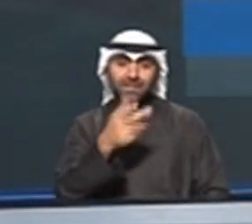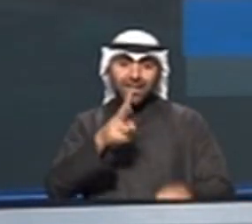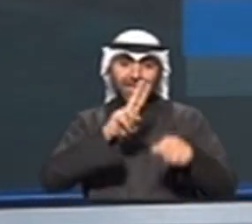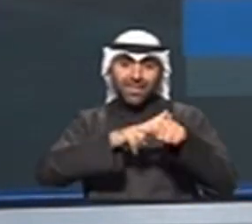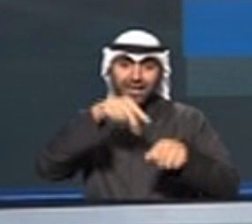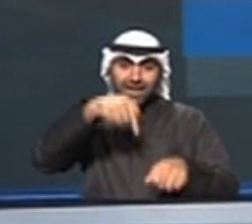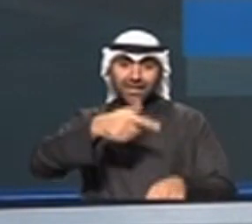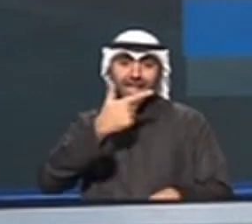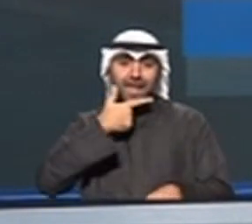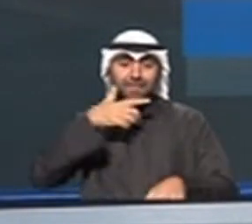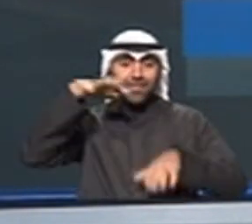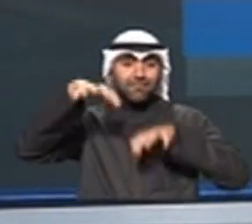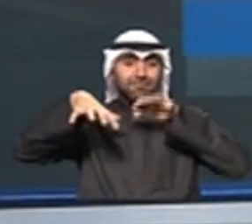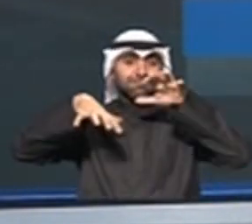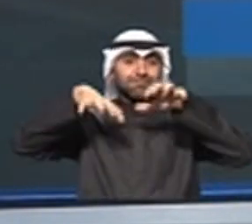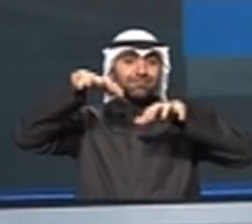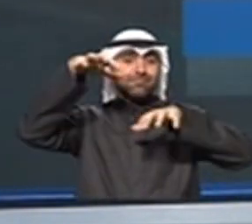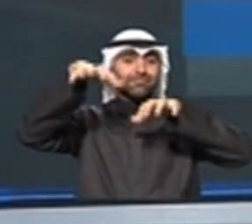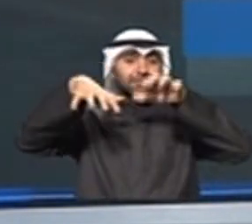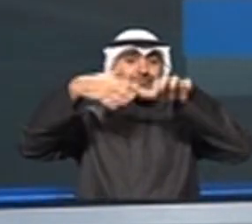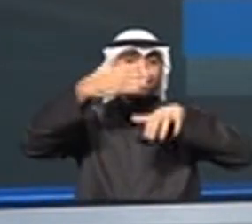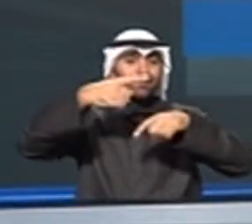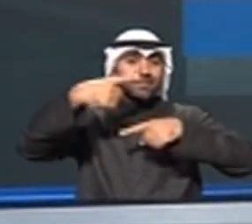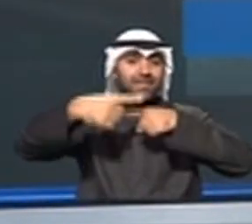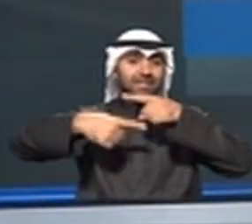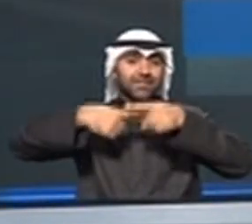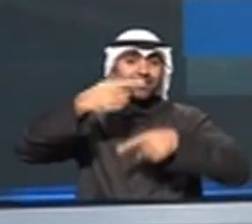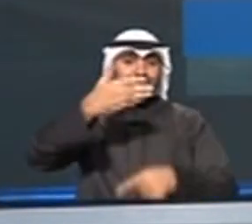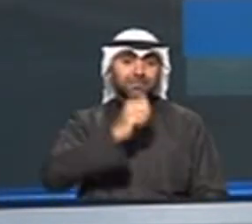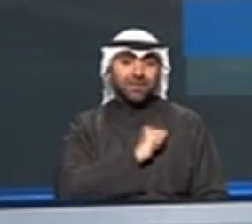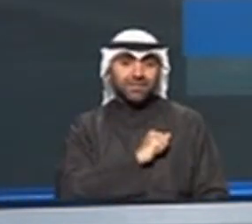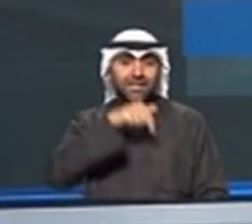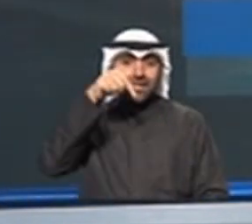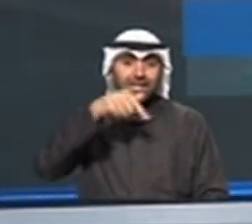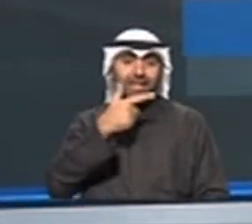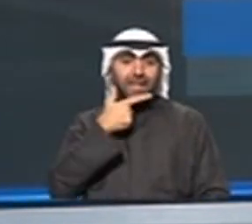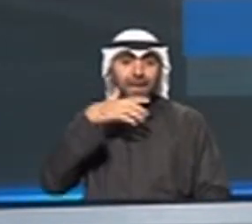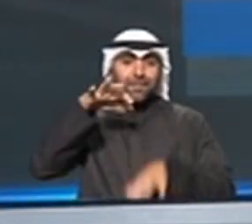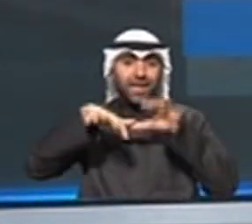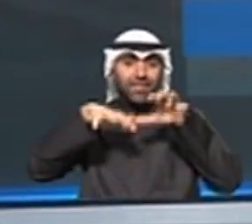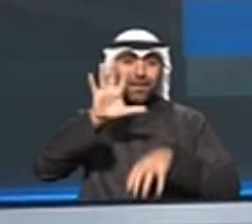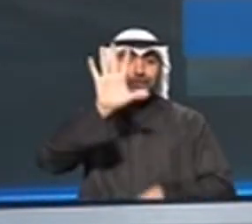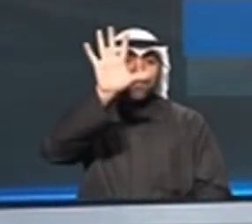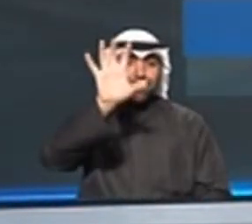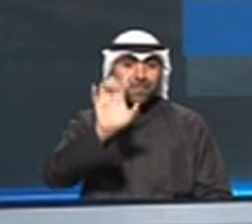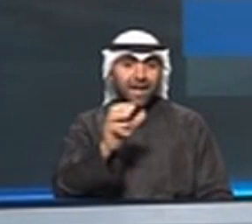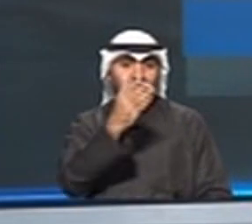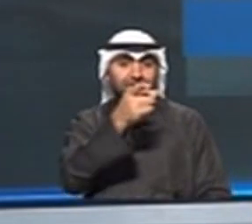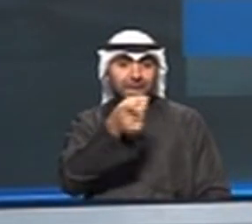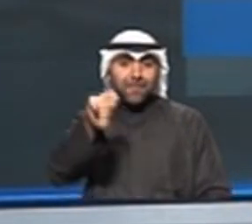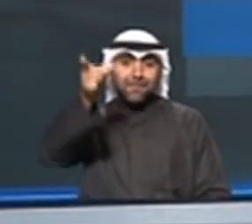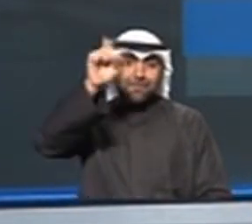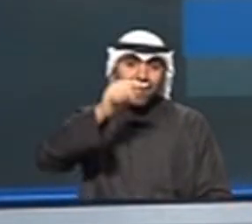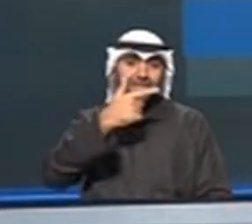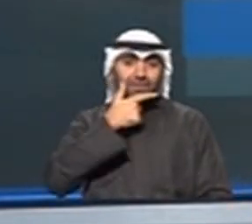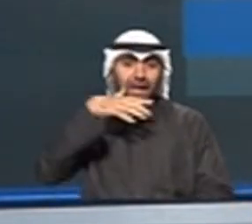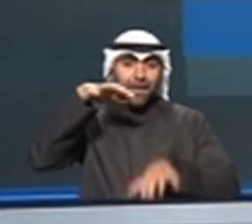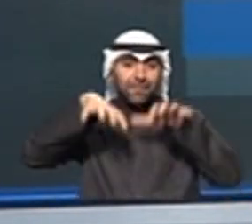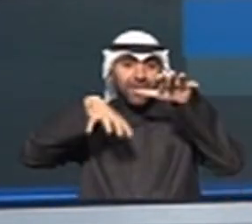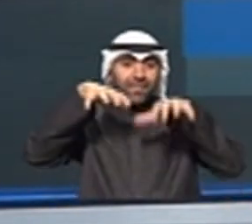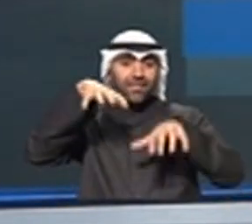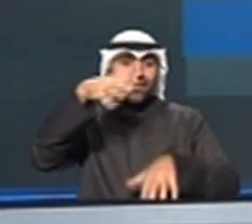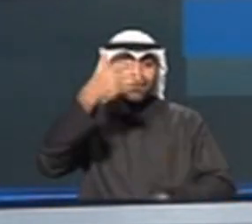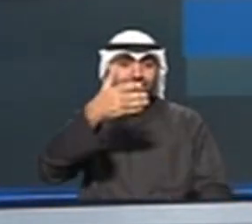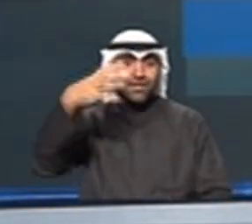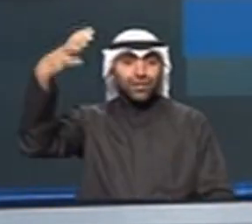قد تكون غائمة جزئيا على بعض المناطق خلال الأيام القادمة. عبور السحب مستمر ويانا الليلة أيضا، والرياح خفيفة السرعة 8 كيلو متر في الساعة